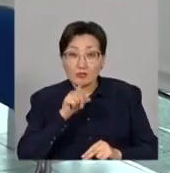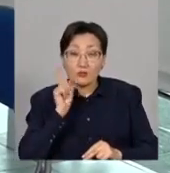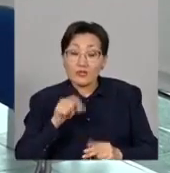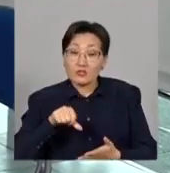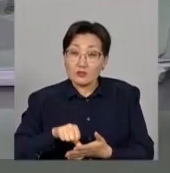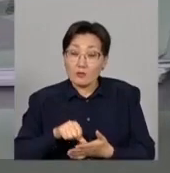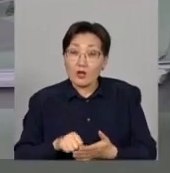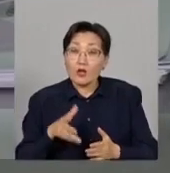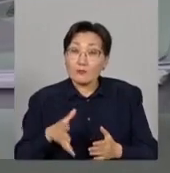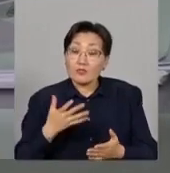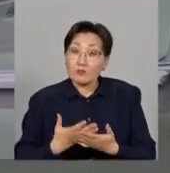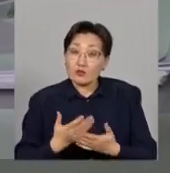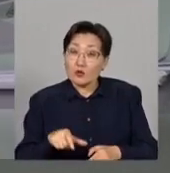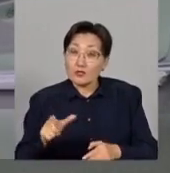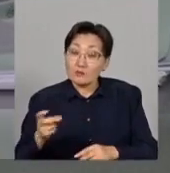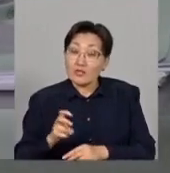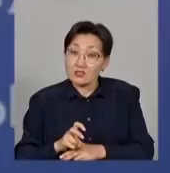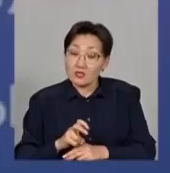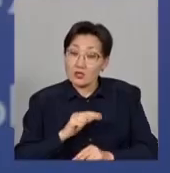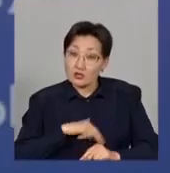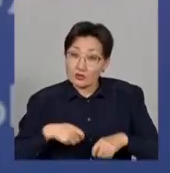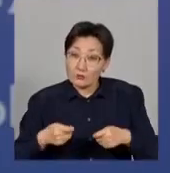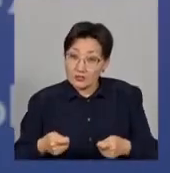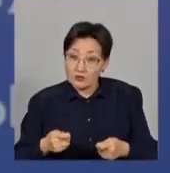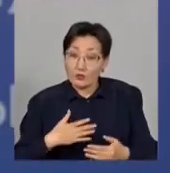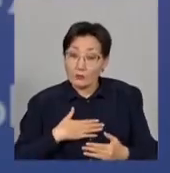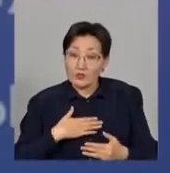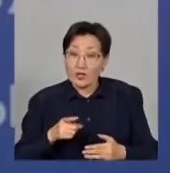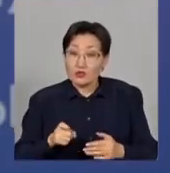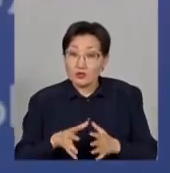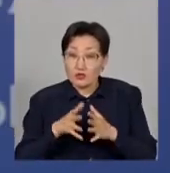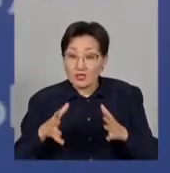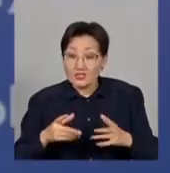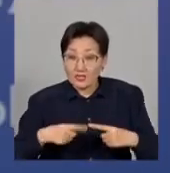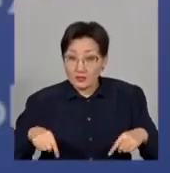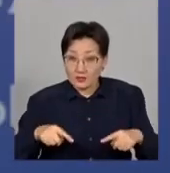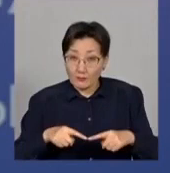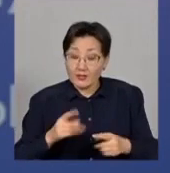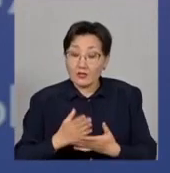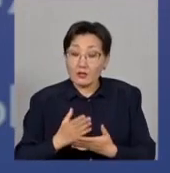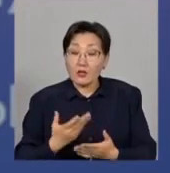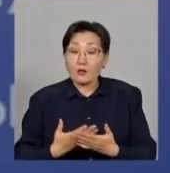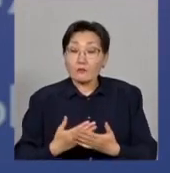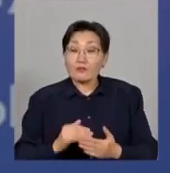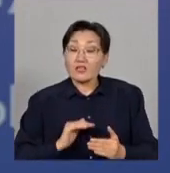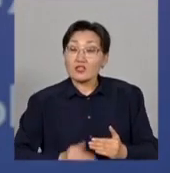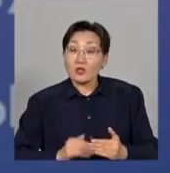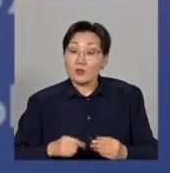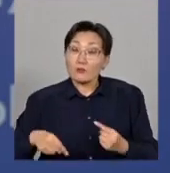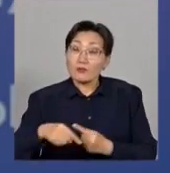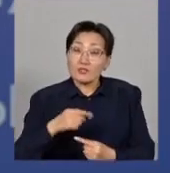Жәрменкеге 5000-ға жуық адам келді. Жұмыс беруші ретінде қазір 100-ден аса компаниялар бар. Мысалы, біз жеке кәсіпкерлер өте